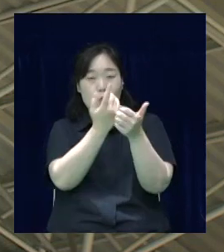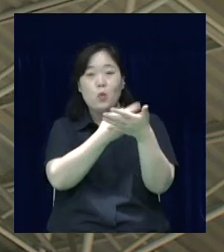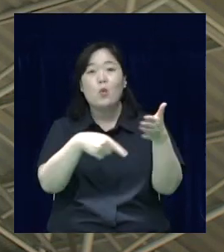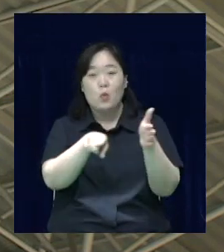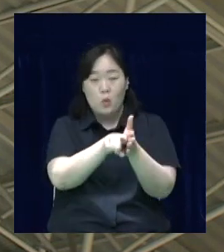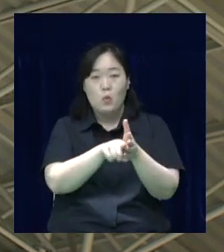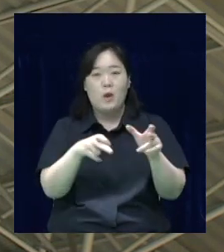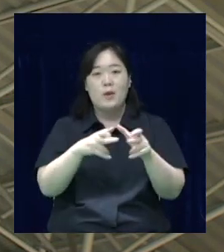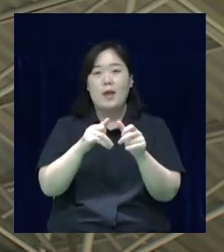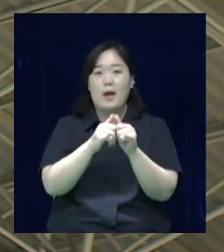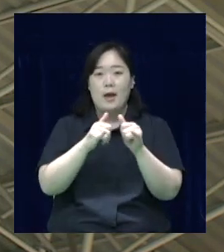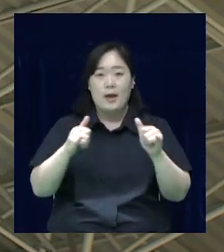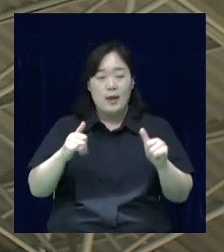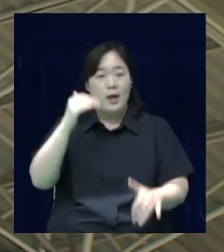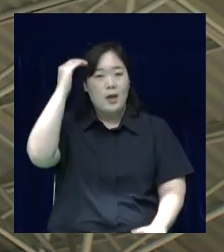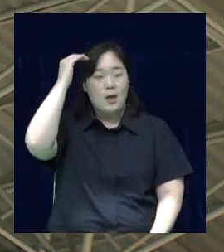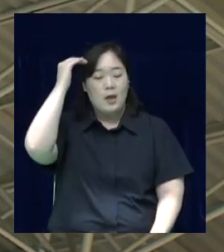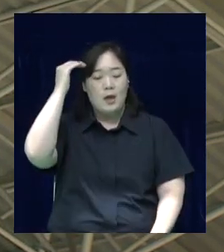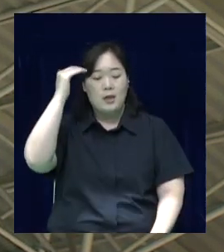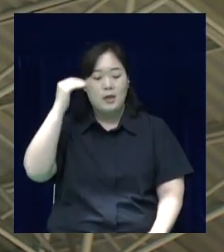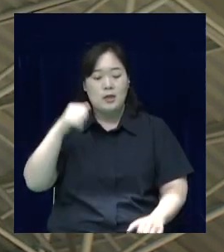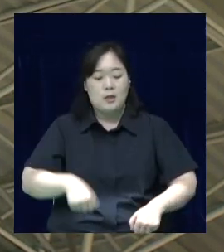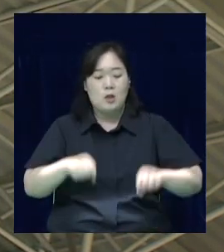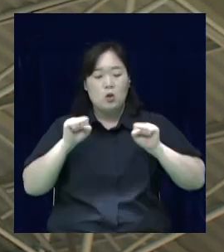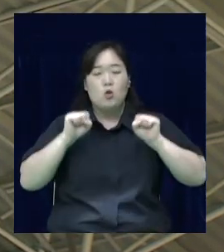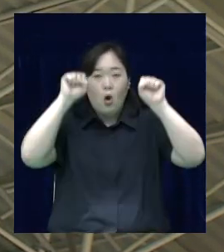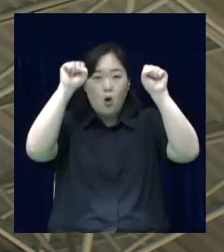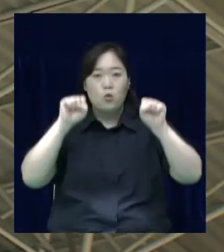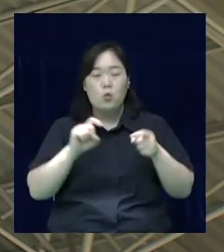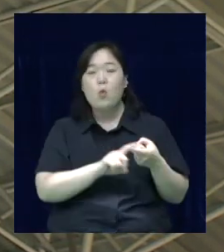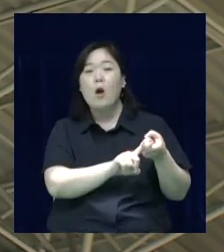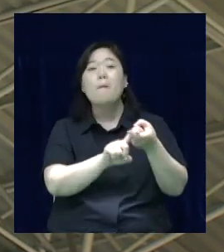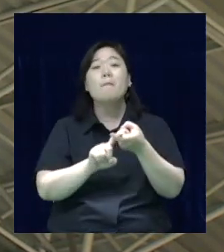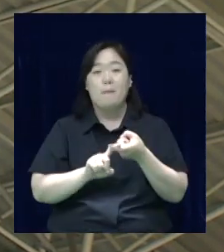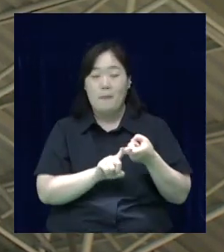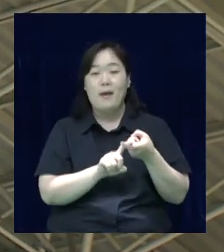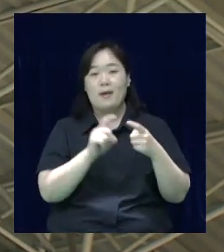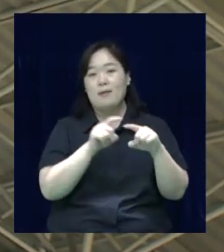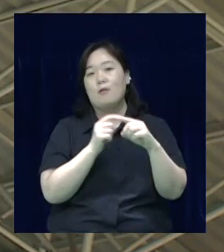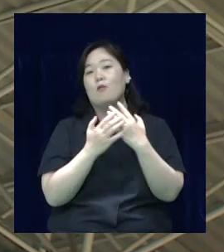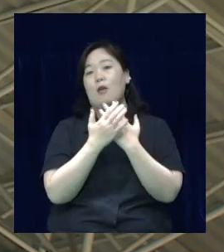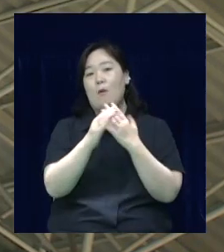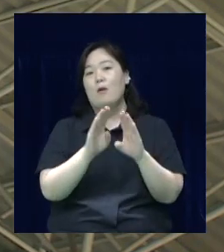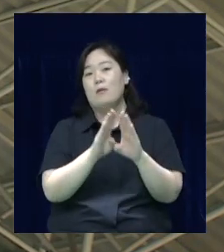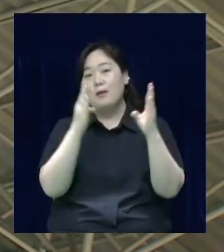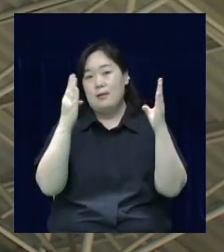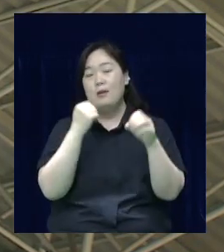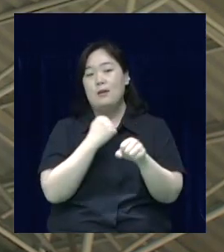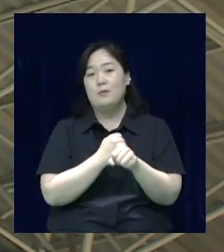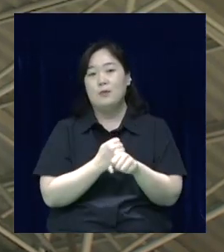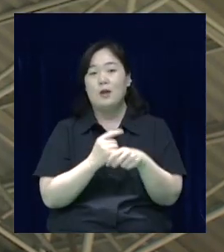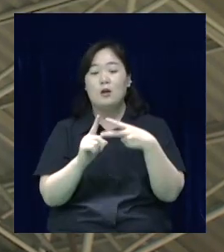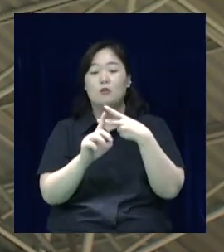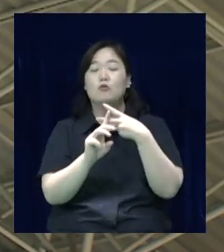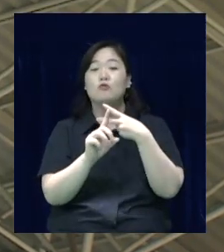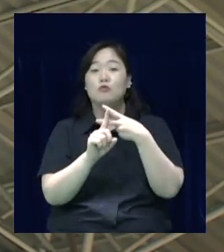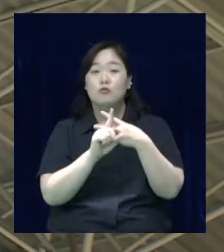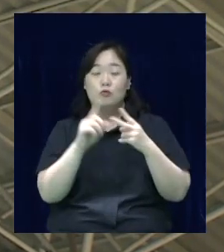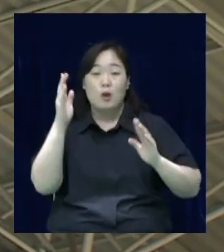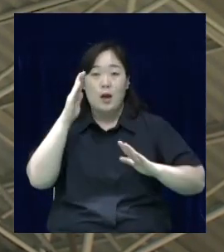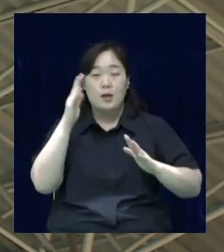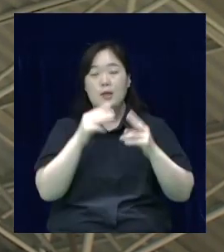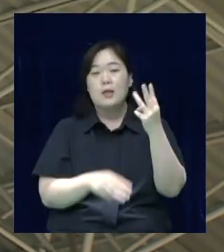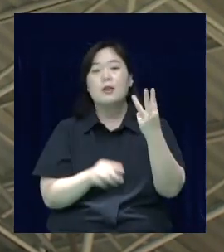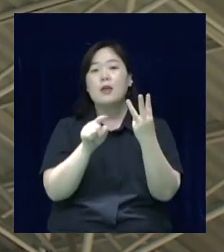우리 대한장애인역도연맹에서 우수선수를 파견하기로 했습니다. 네. 네. 그래서 이번에 그 중학생 선수가 3명이 출전하게 되어